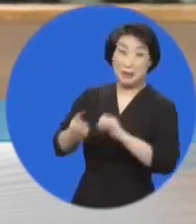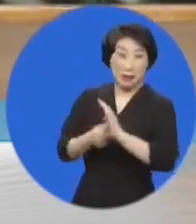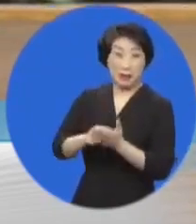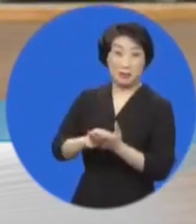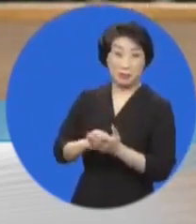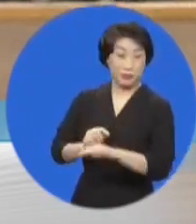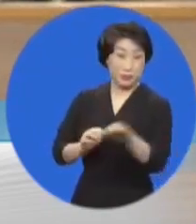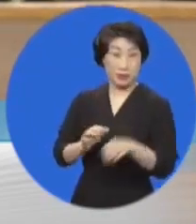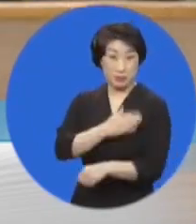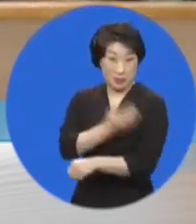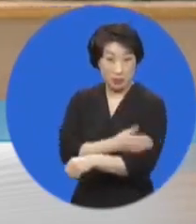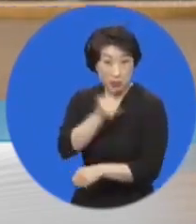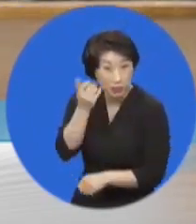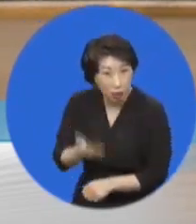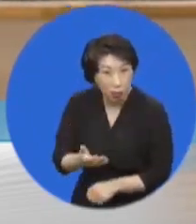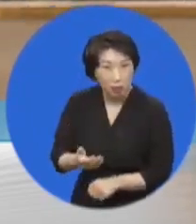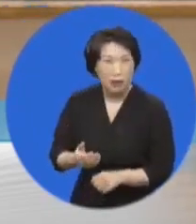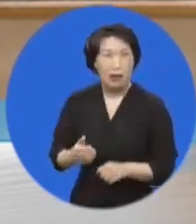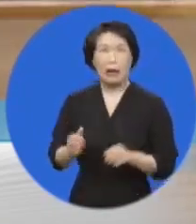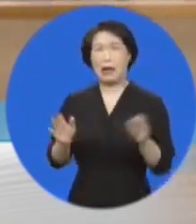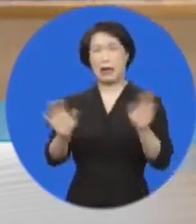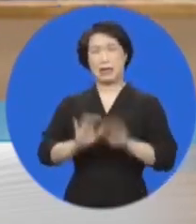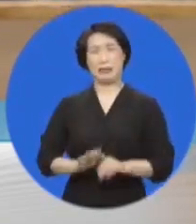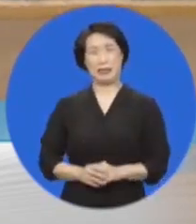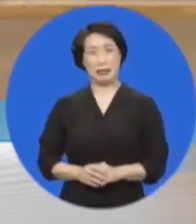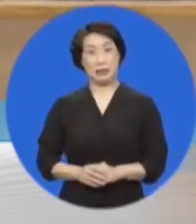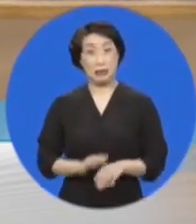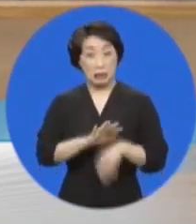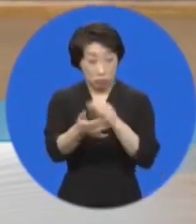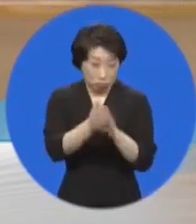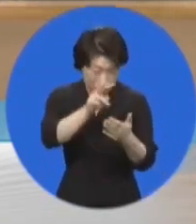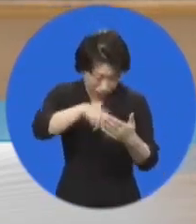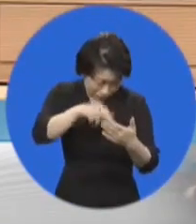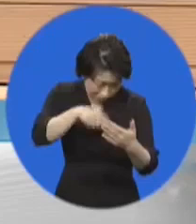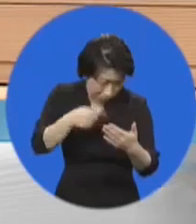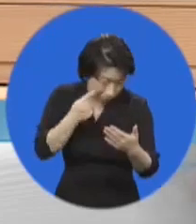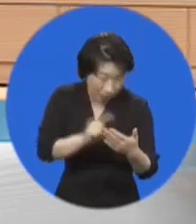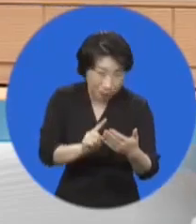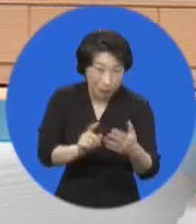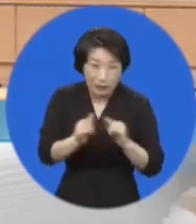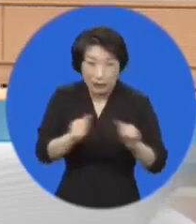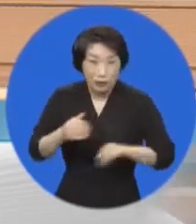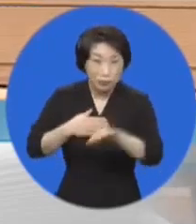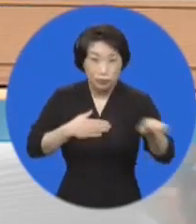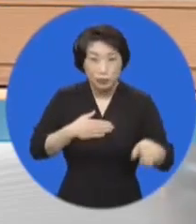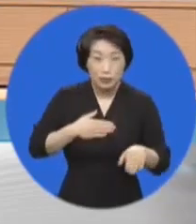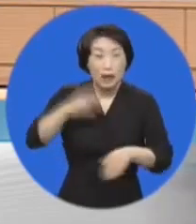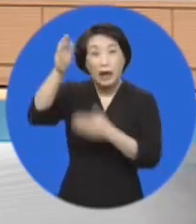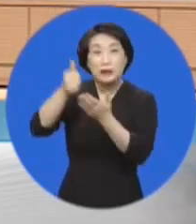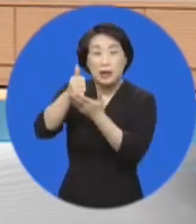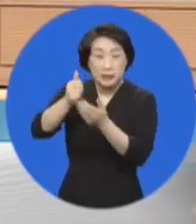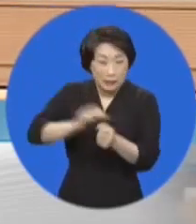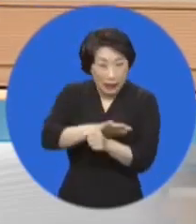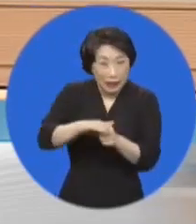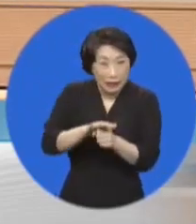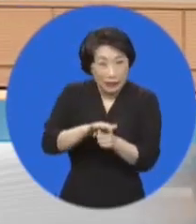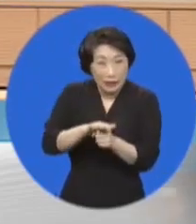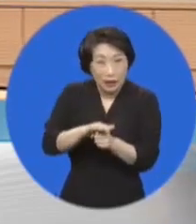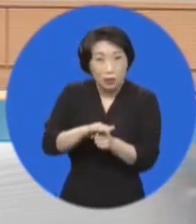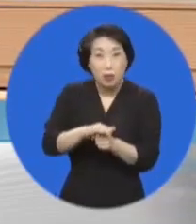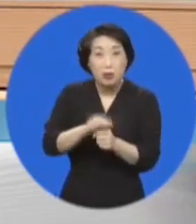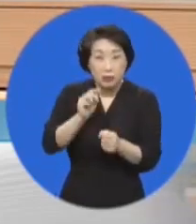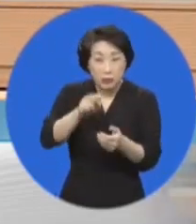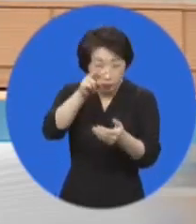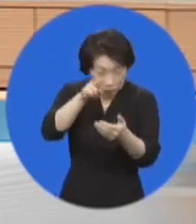데가 있어서 나는 성경 전체 중에서 인간을 하나님이 사랑했다라고